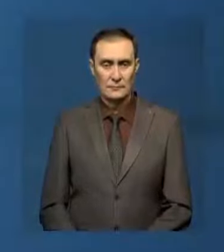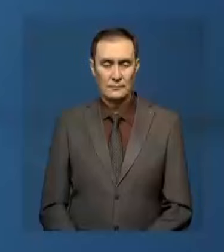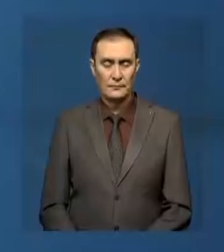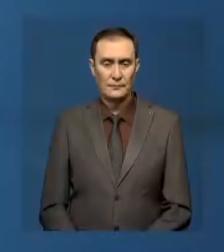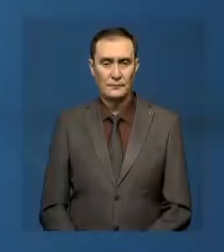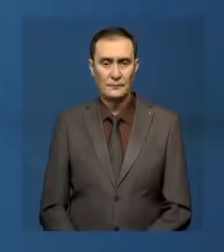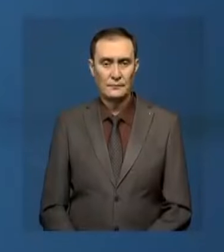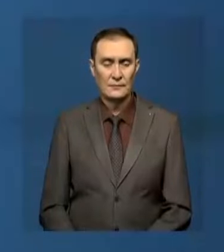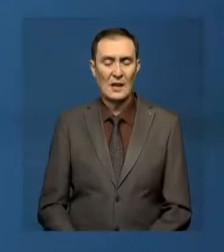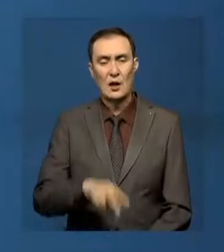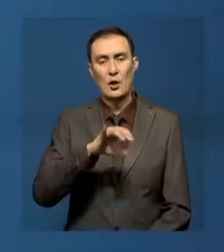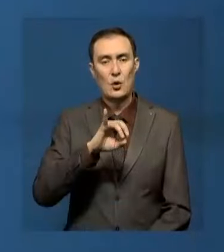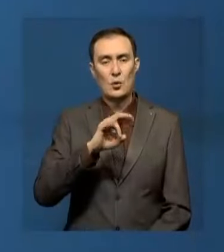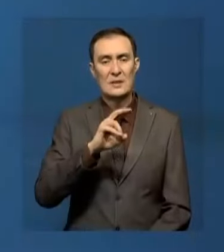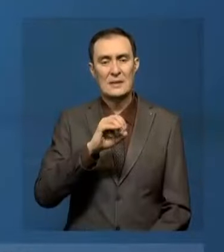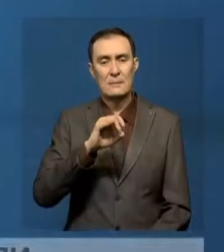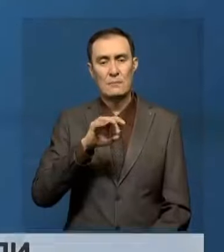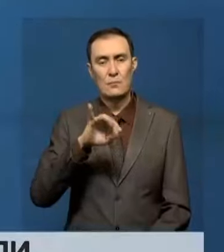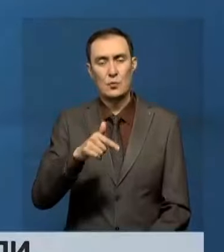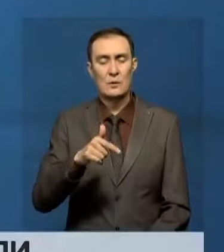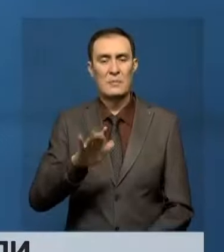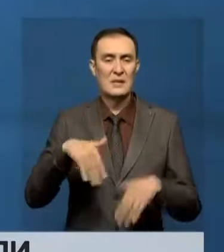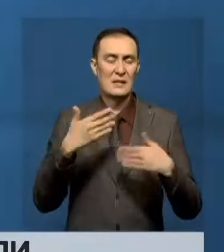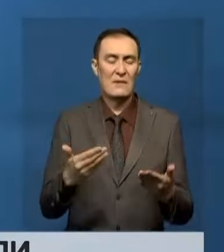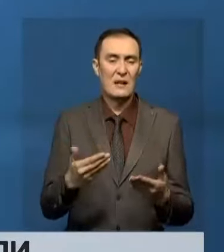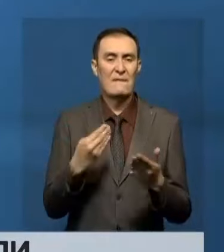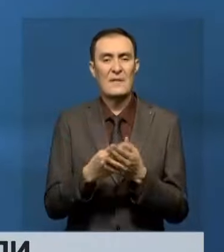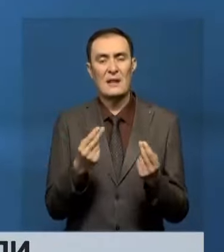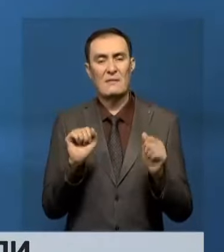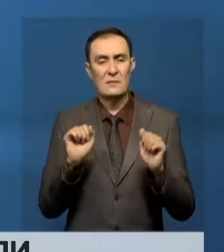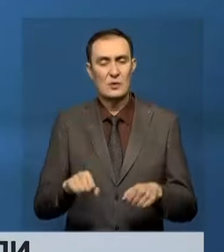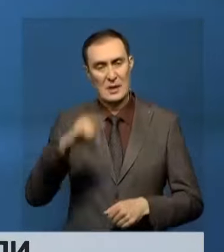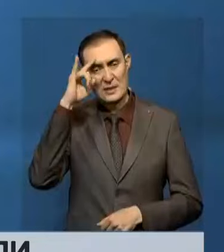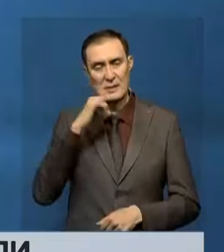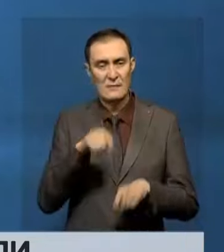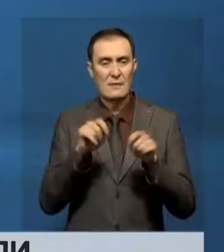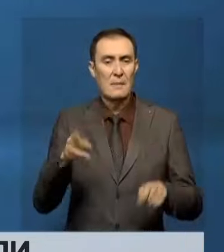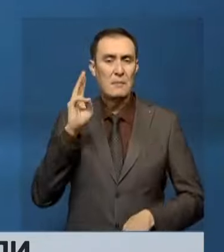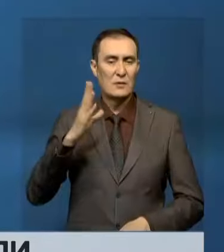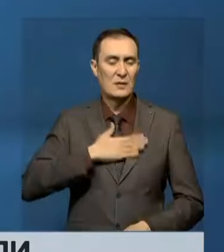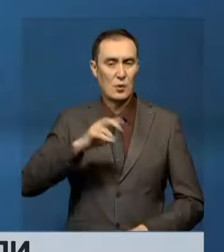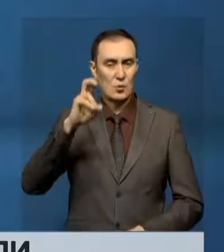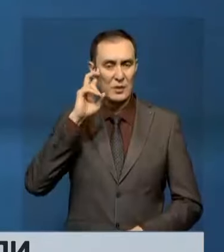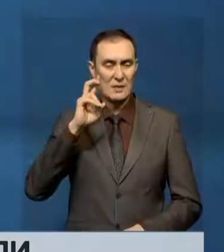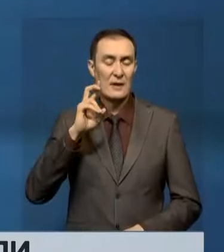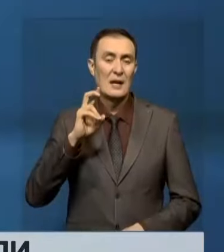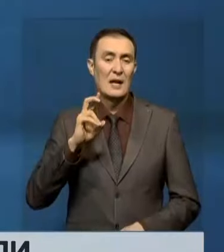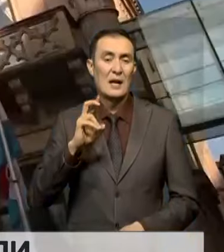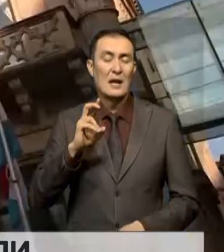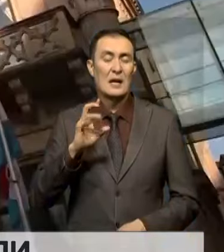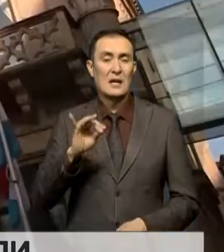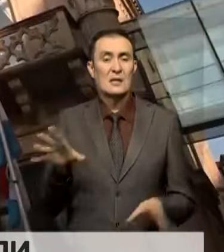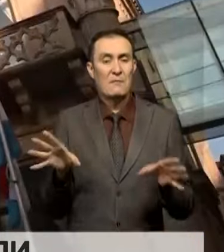В Люксембурге презентовали инвестиционные возможности Казахстана. Мероприятие организовало посольство нашей страны в Бельгии и